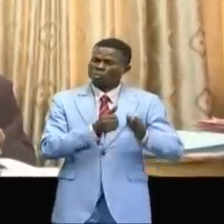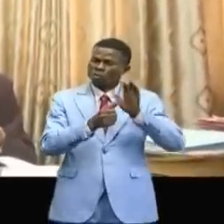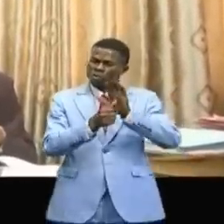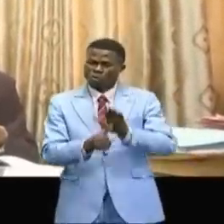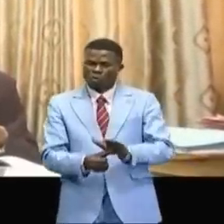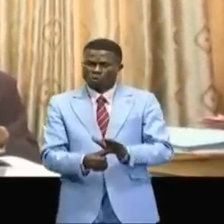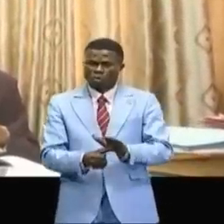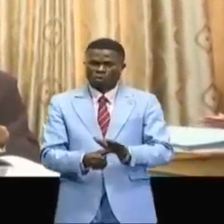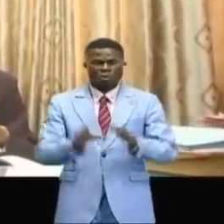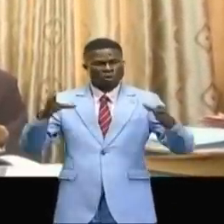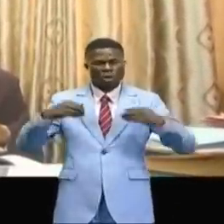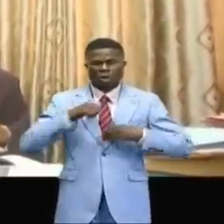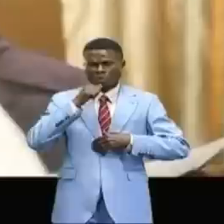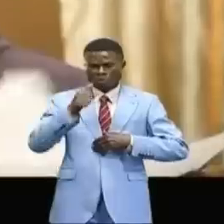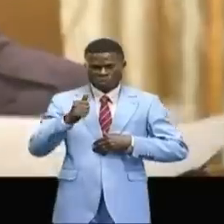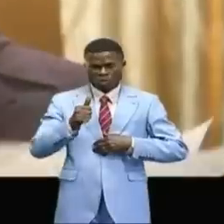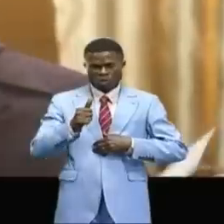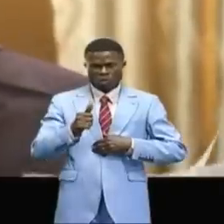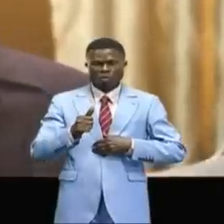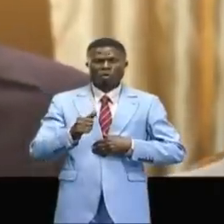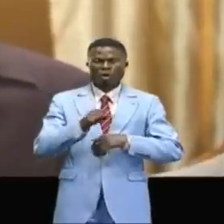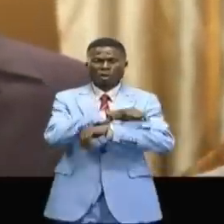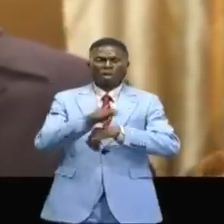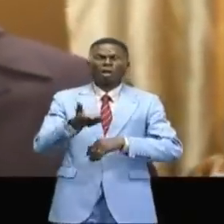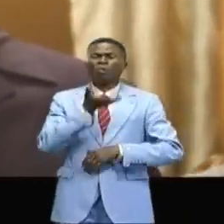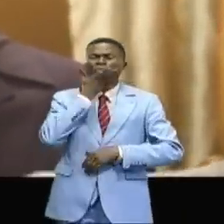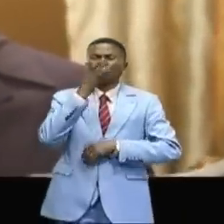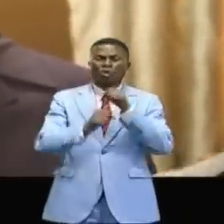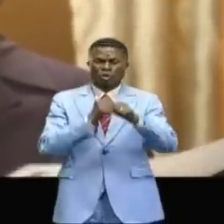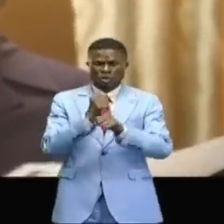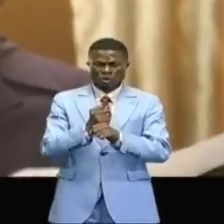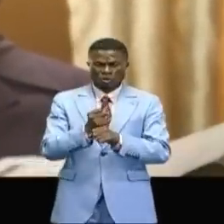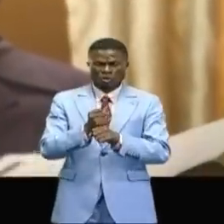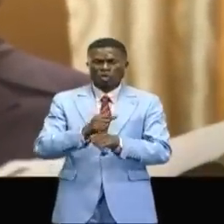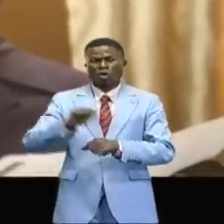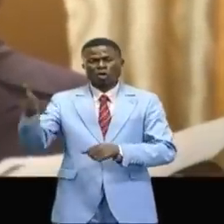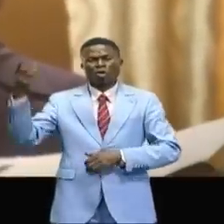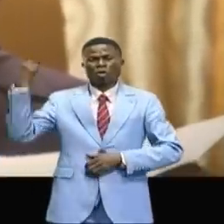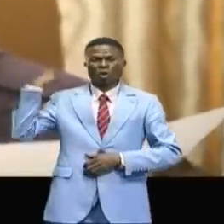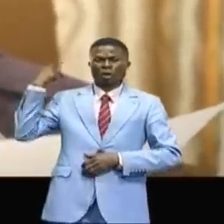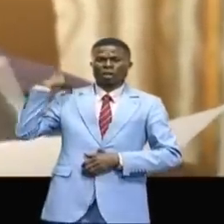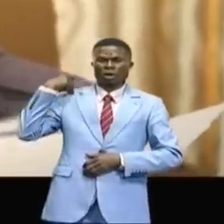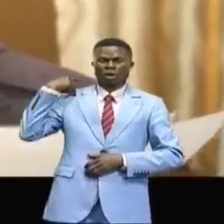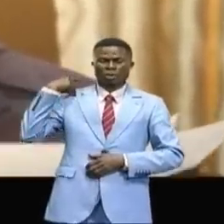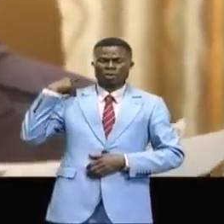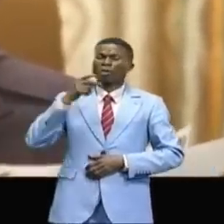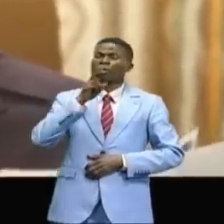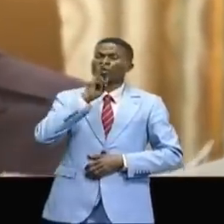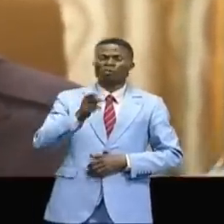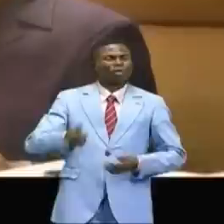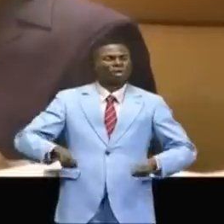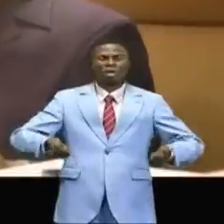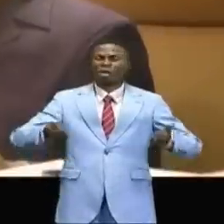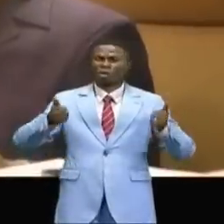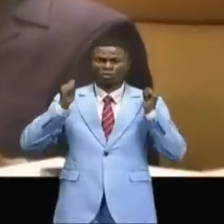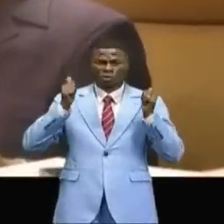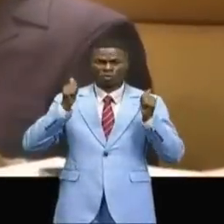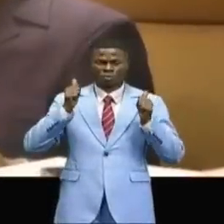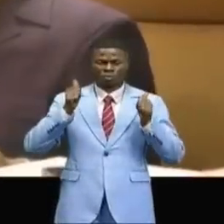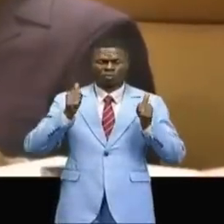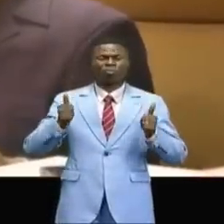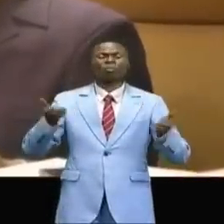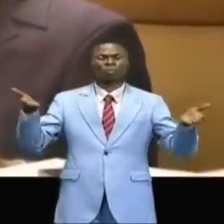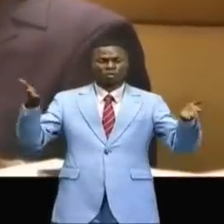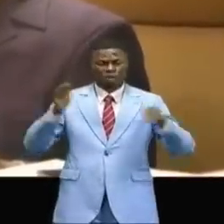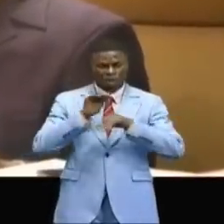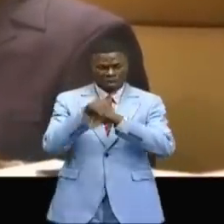la subordination affichées par le bureau d'âge mis en place par quelques élus qui ont catégoriquement refusé de répondre